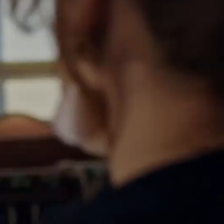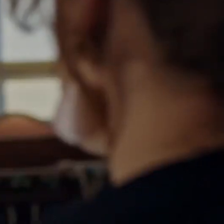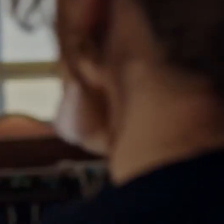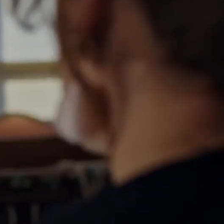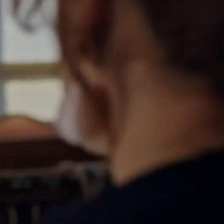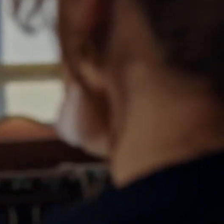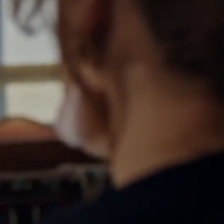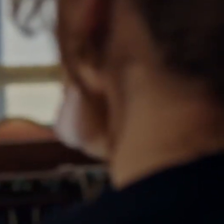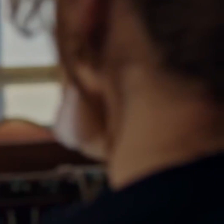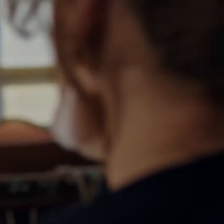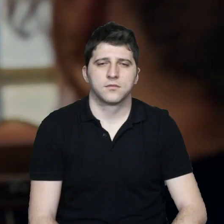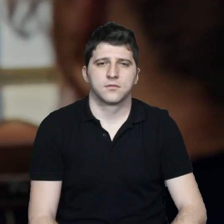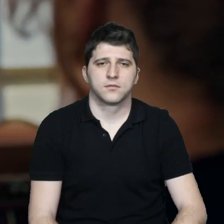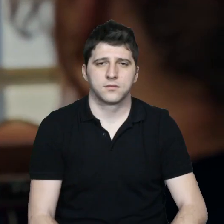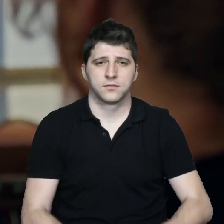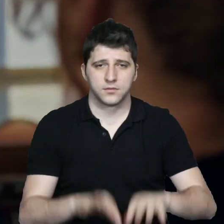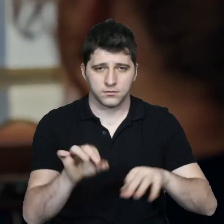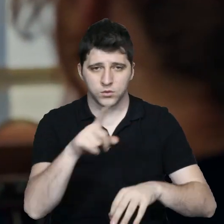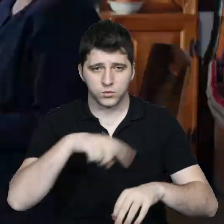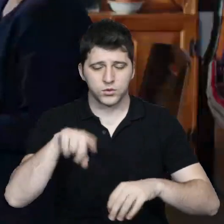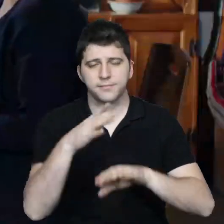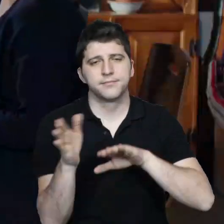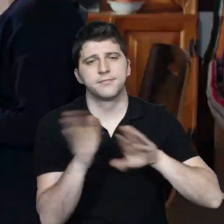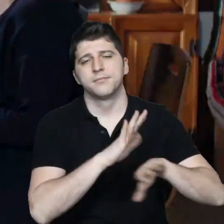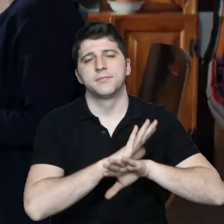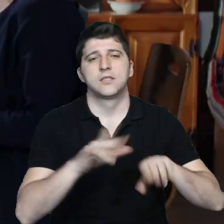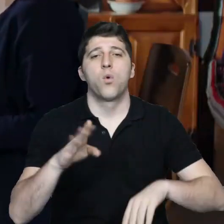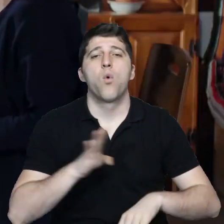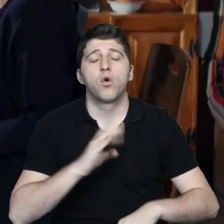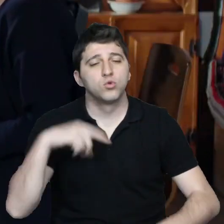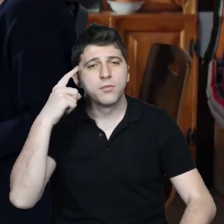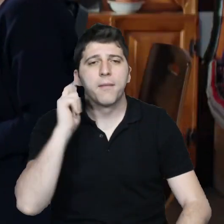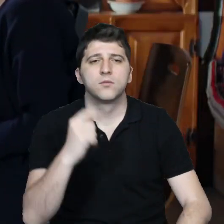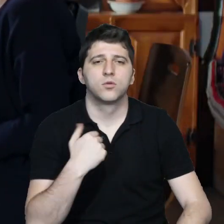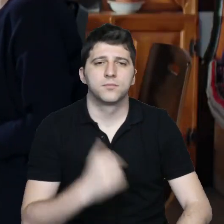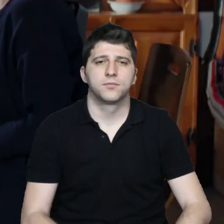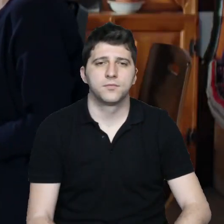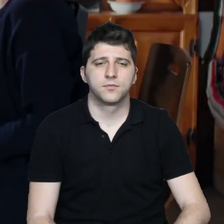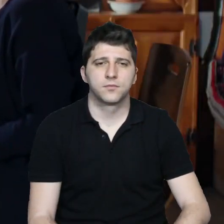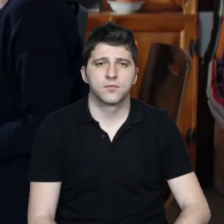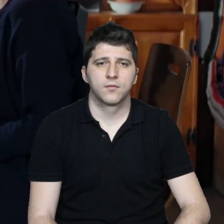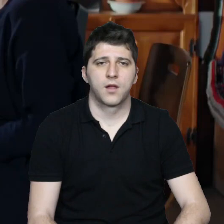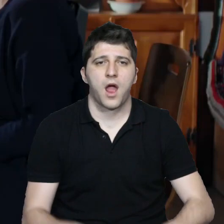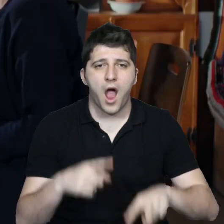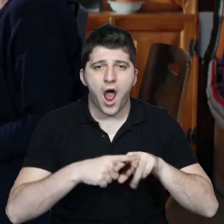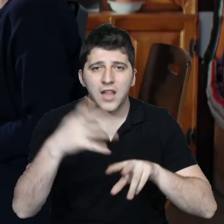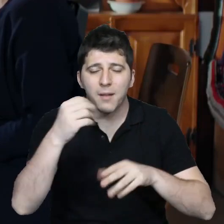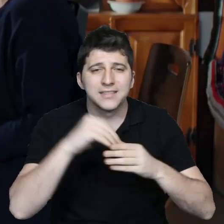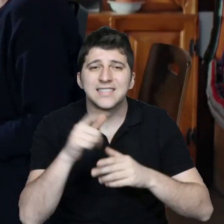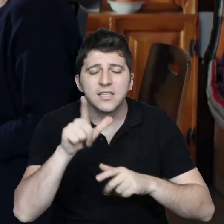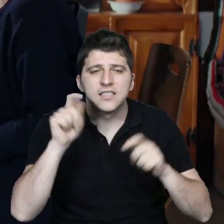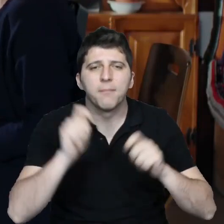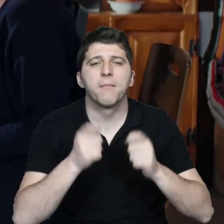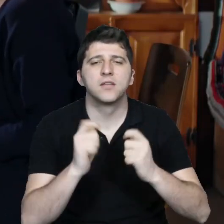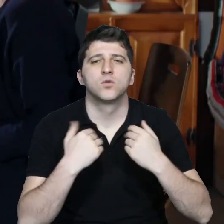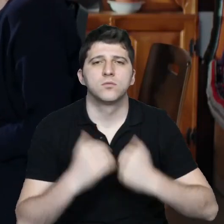İkisi de başka taraflara bakıyor. Şimdi bunları geride bırakmak zorundayım. Oğlumu düşünmek zorundayım. Ağabey alabilmek için ne gerekiyorsa yapmak